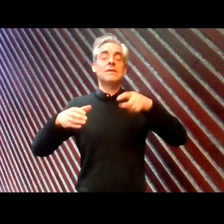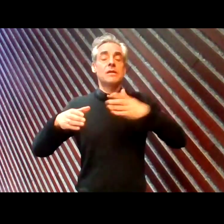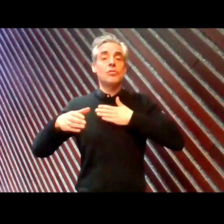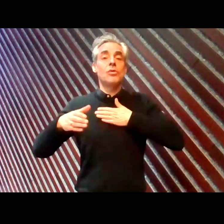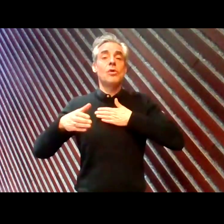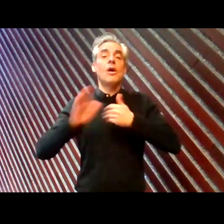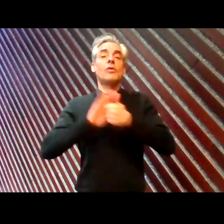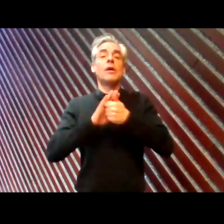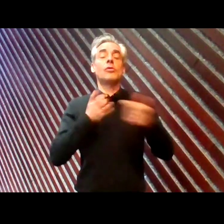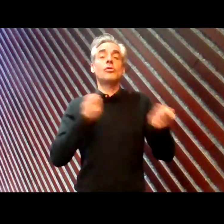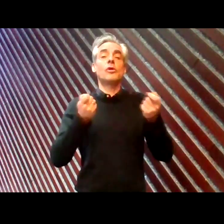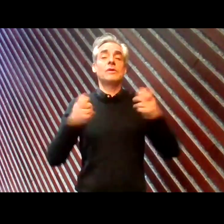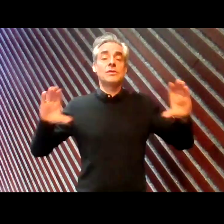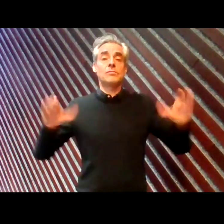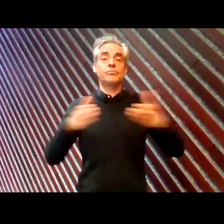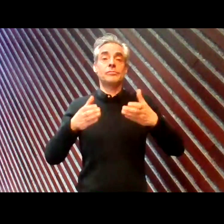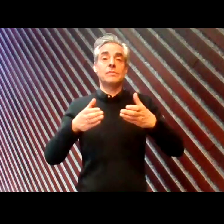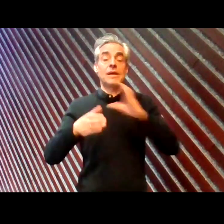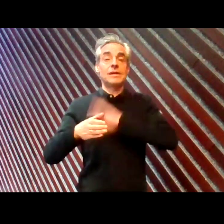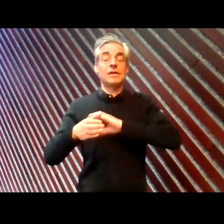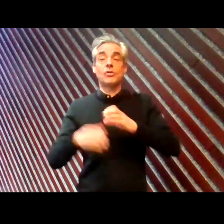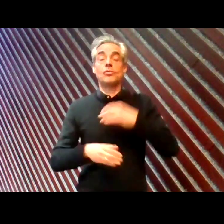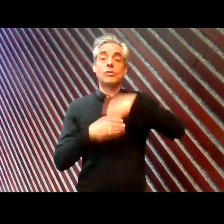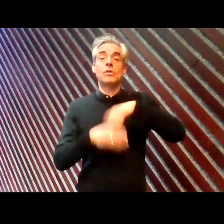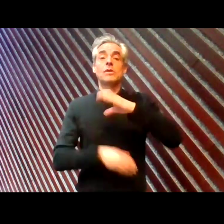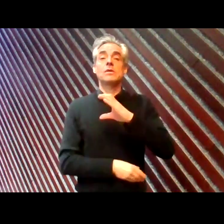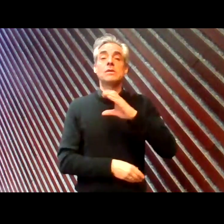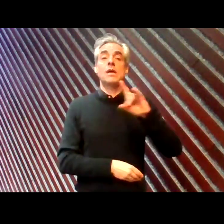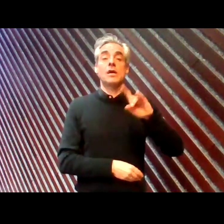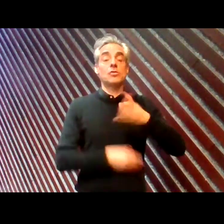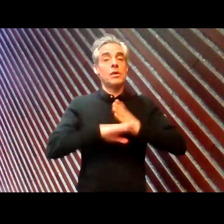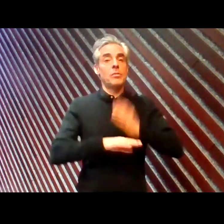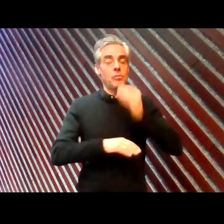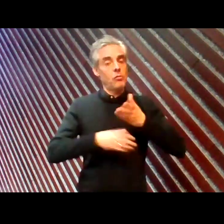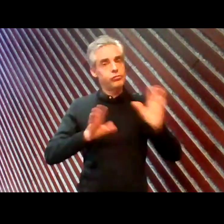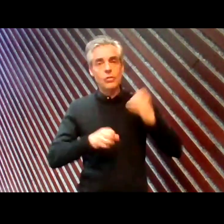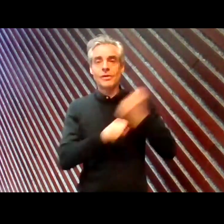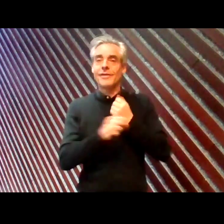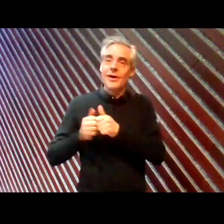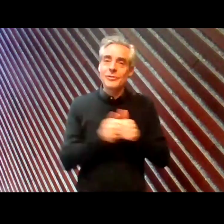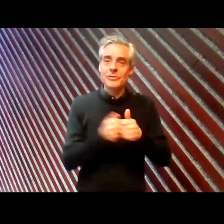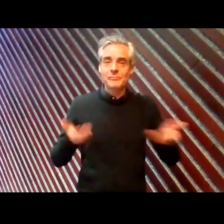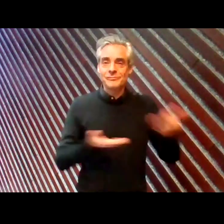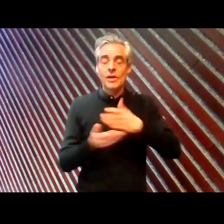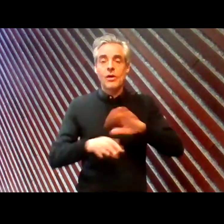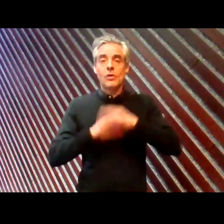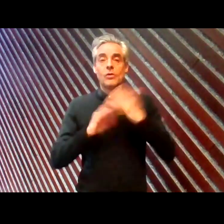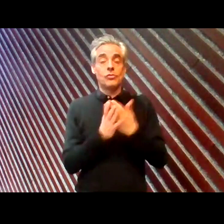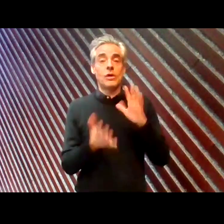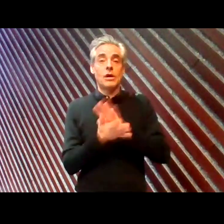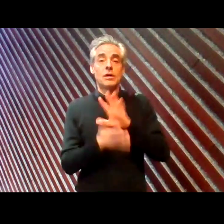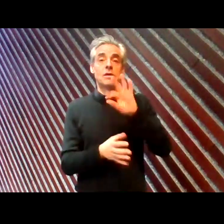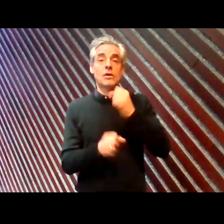et de plateforme je pense qu'il peut être intéressant en tout cas nous au CCRH on se tient à votre disposition pour pouvoir travailler avec vous parce que voilà on a 50 ans on